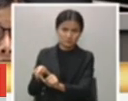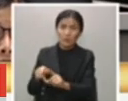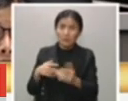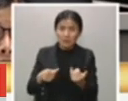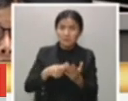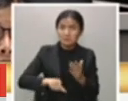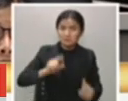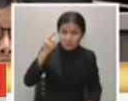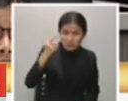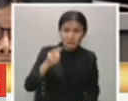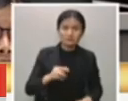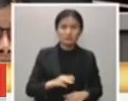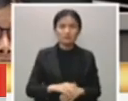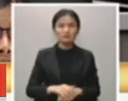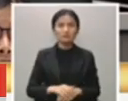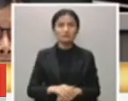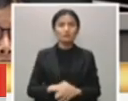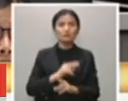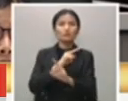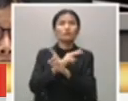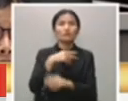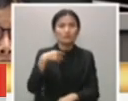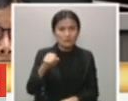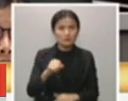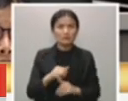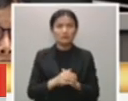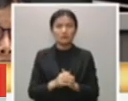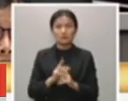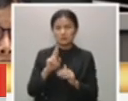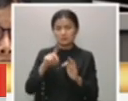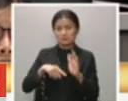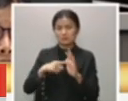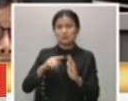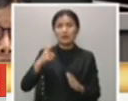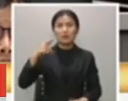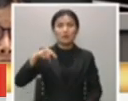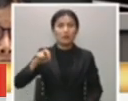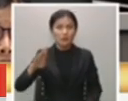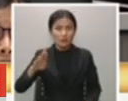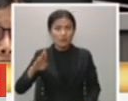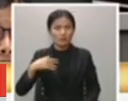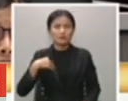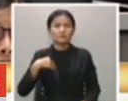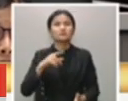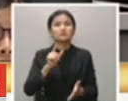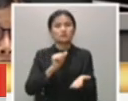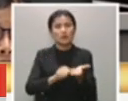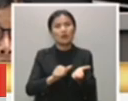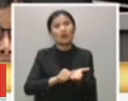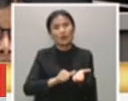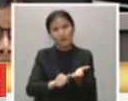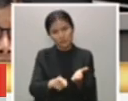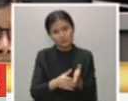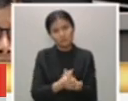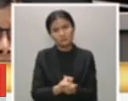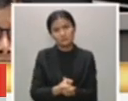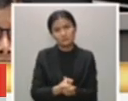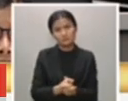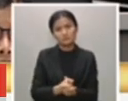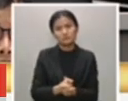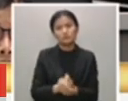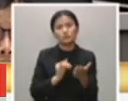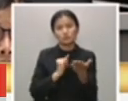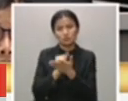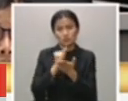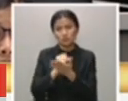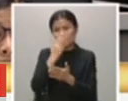านเข้าไปเนี่ยเสียสิบเท่านี่ต้องออกร่างพระราชกฤษฎีกามาแก้เข้าใจได้ครับเพราะว่าการออกกฎหม